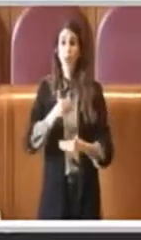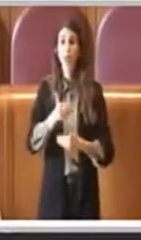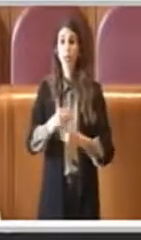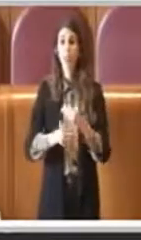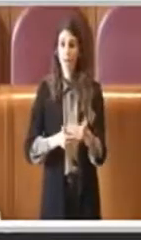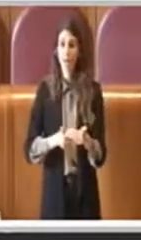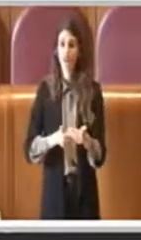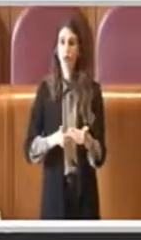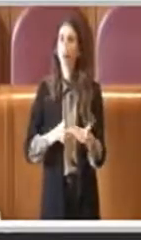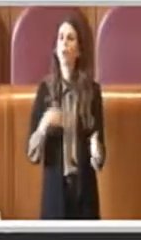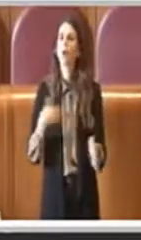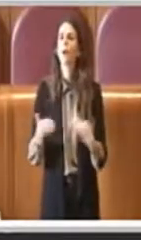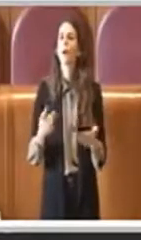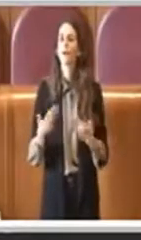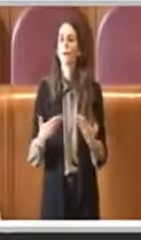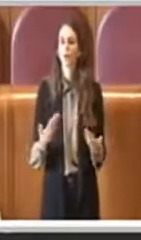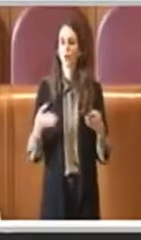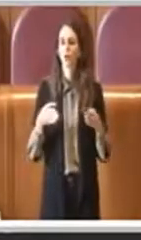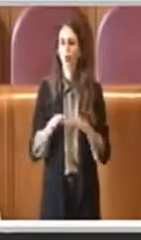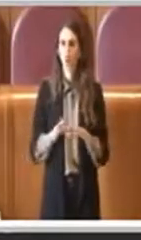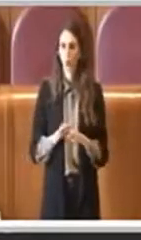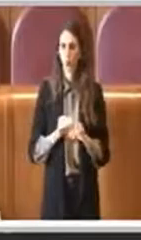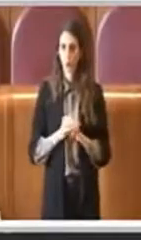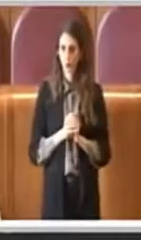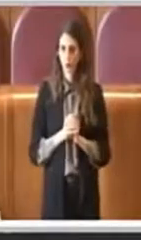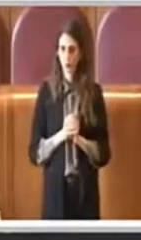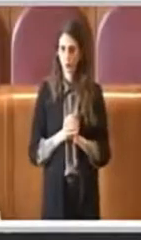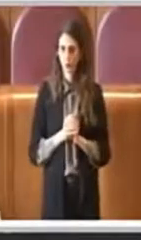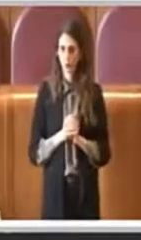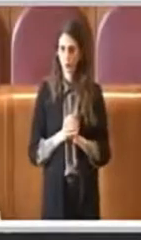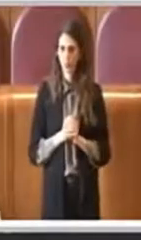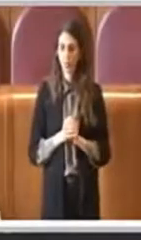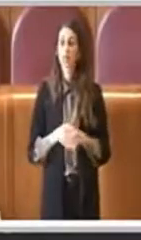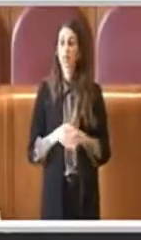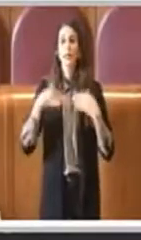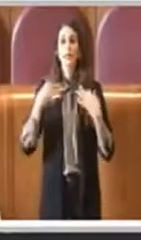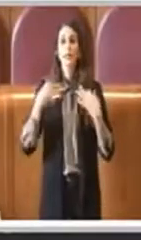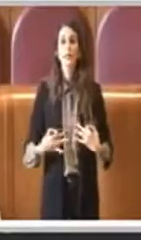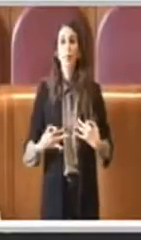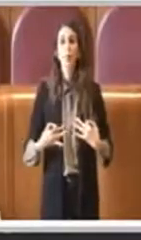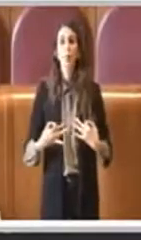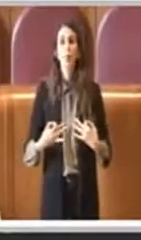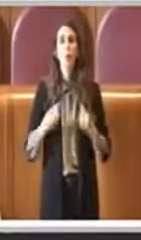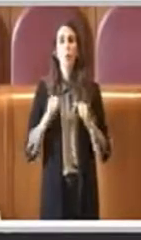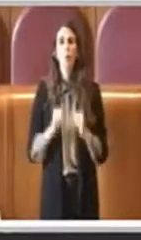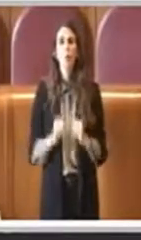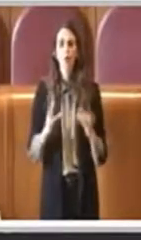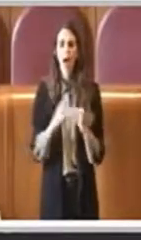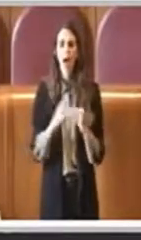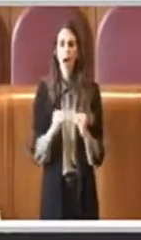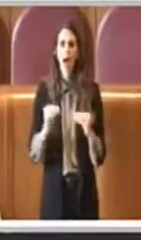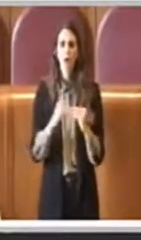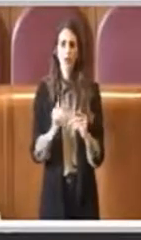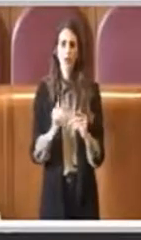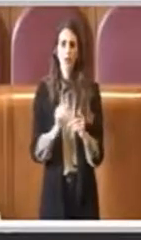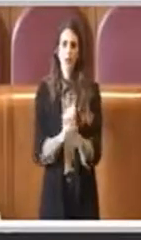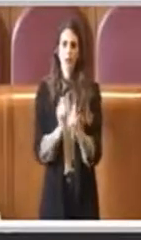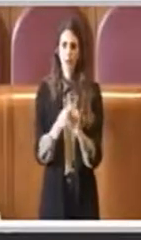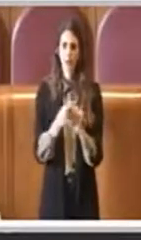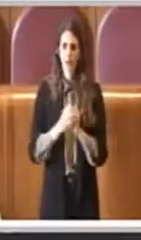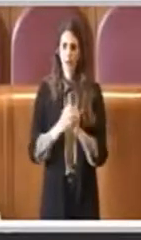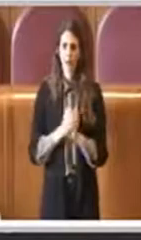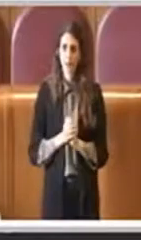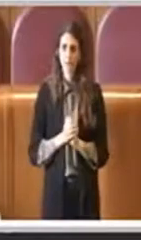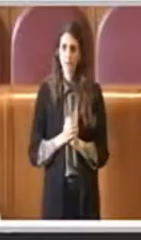ben presto concluso, e quindi si faranno tutti gli aggiustamenti del caso. Da una prima